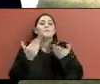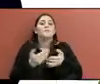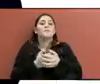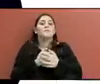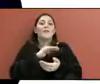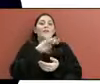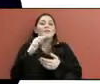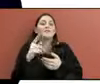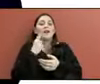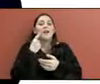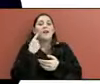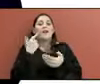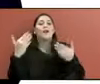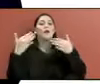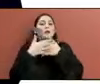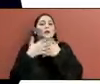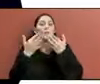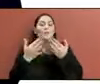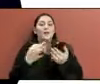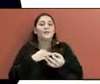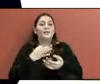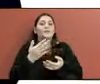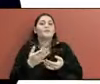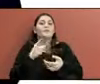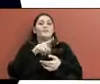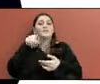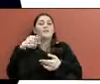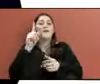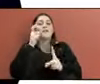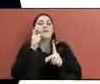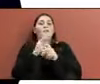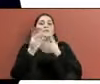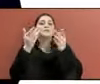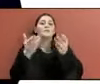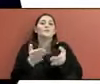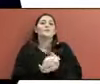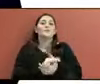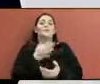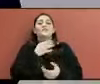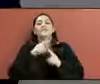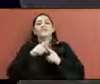Herkese hayırlı akşamlar diliyorum. Sizi Allah'a emanet ediyorum. Teşekkürler.